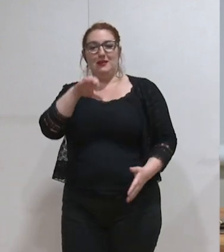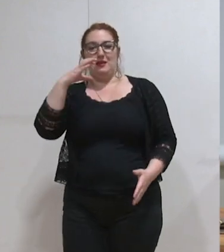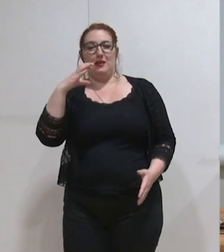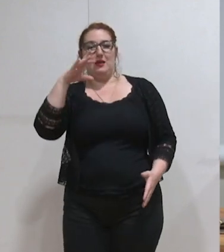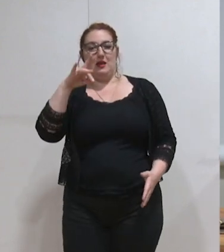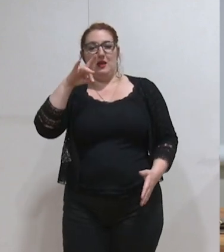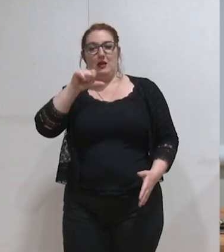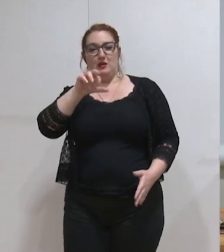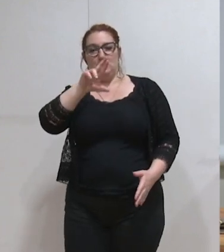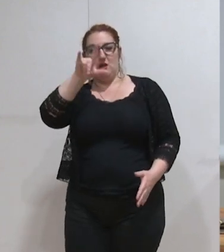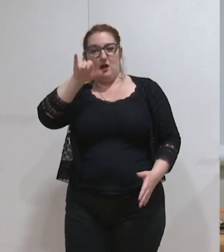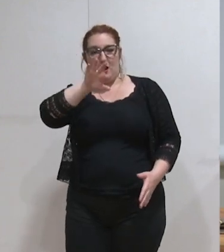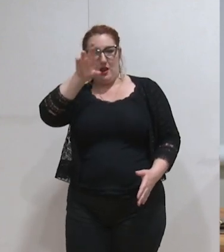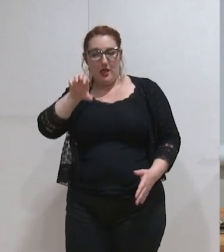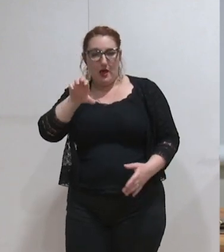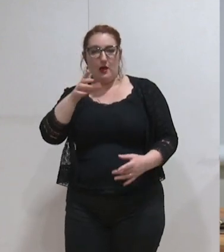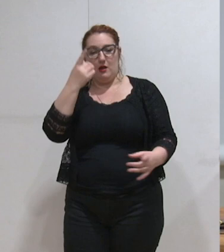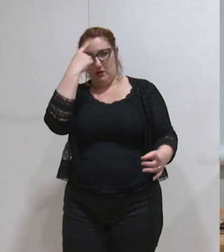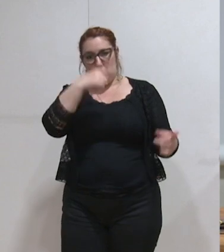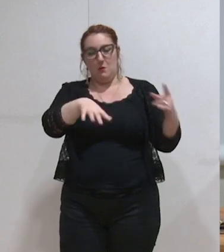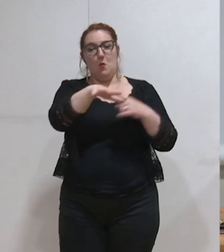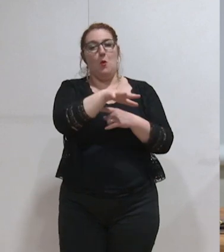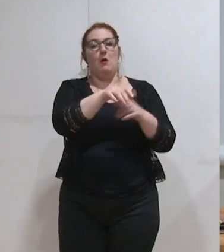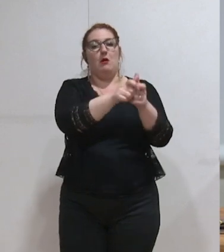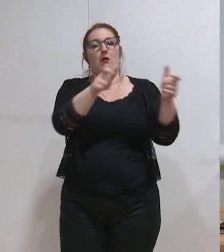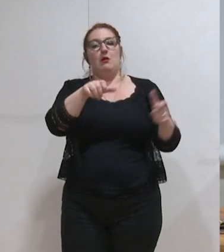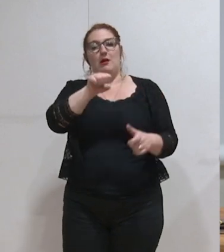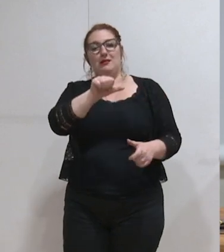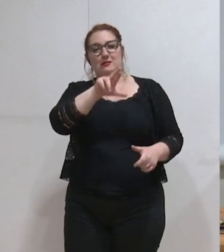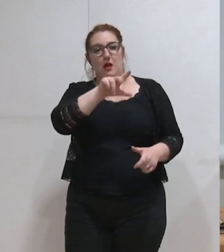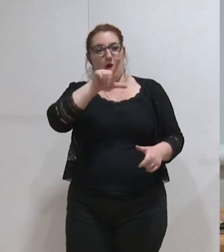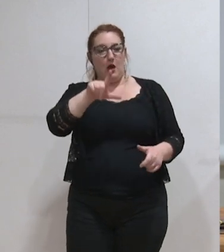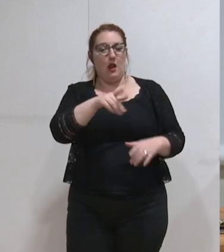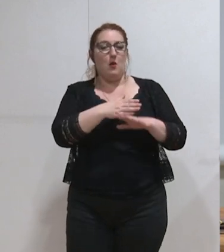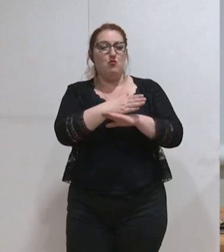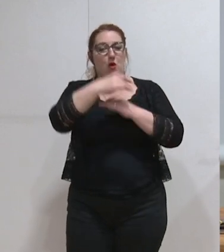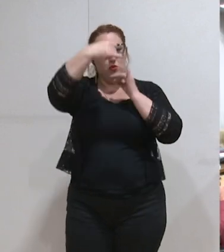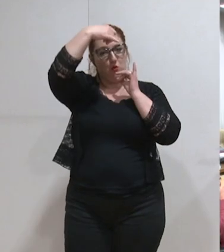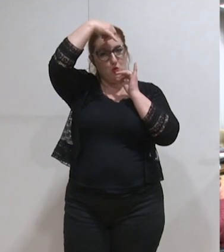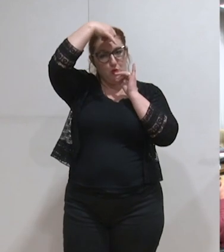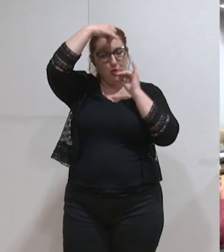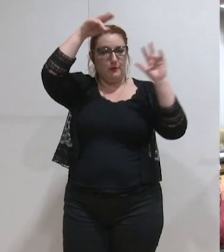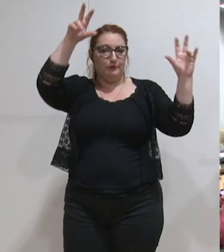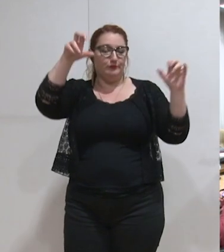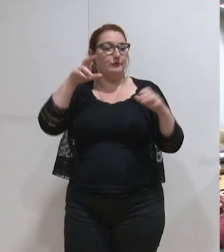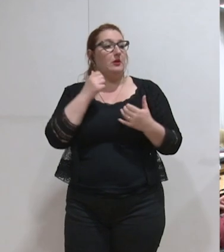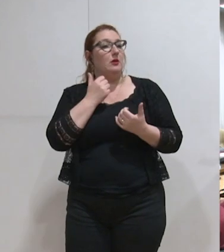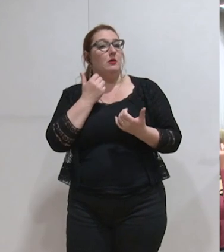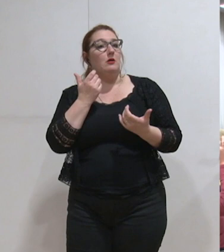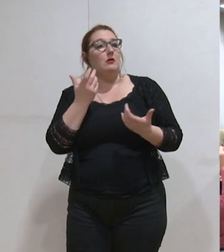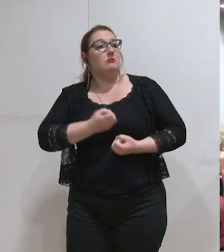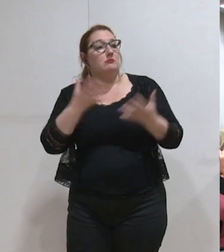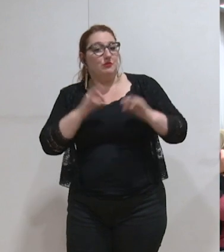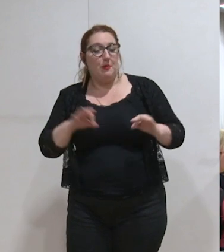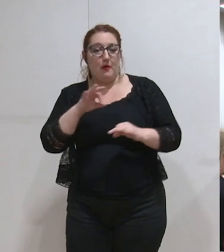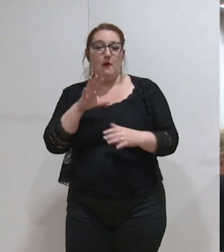la srl bois- de lune des questions non je la mets au voix qui ne prend pas part au vote qui s'abstient